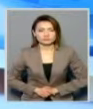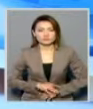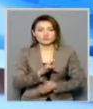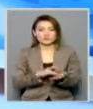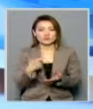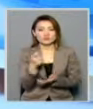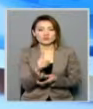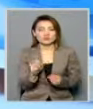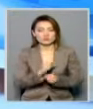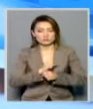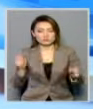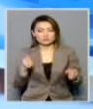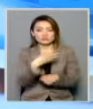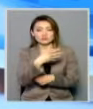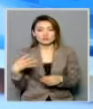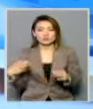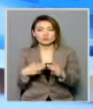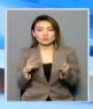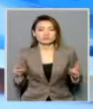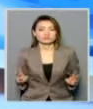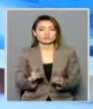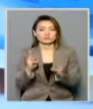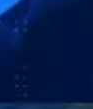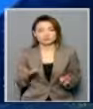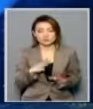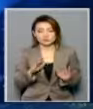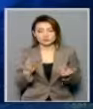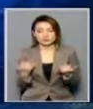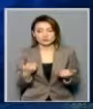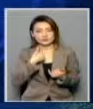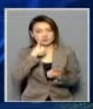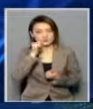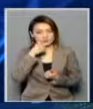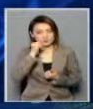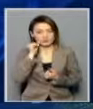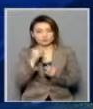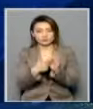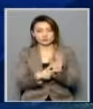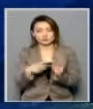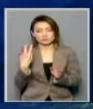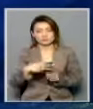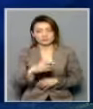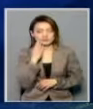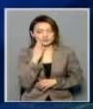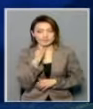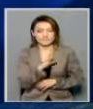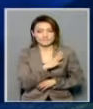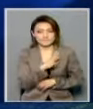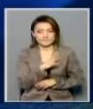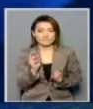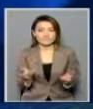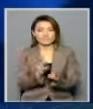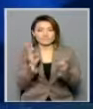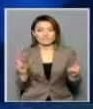Атырауда газ құбыры жарылып, көп қабатты тұрғын үйден өрт шықты. Оқыс жағдай кеше кешкі сағат 17:30 шамасында болған.